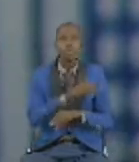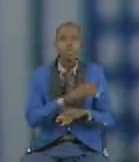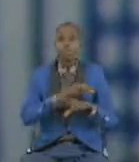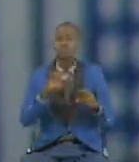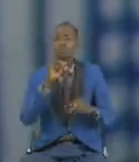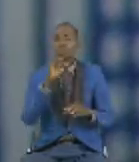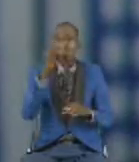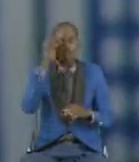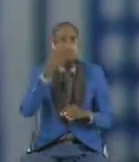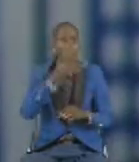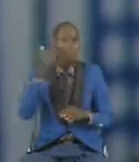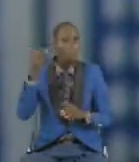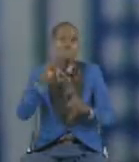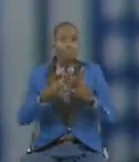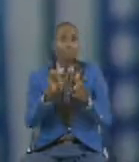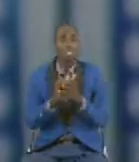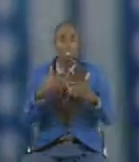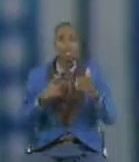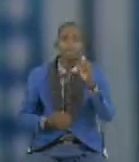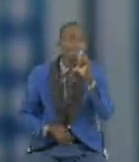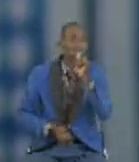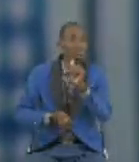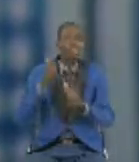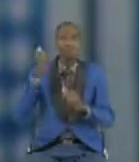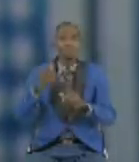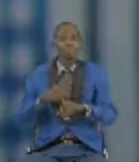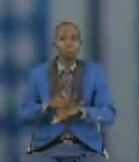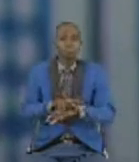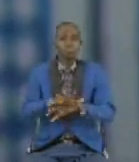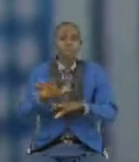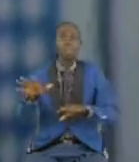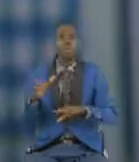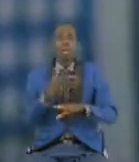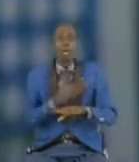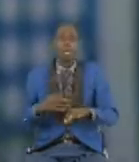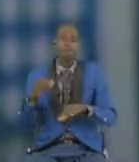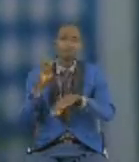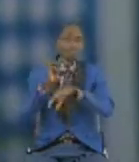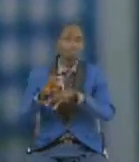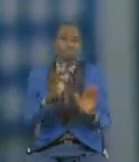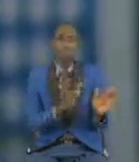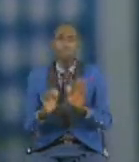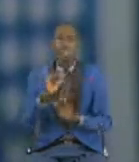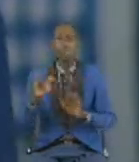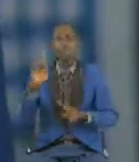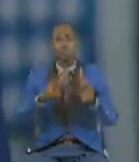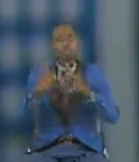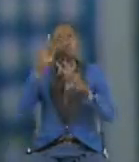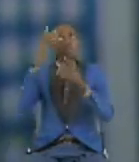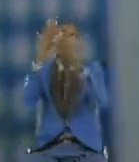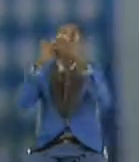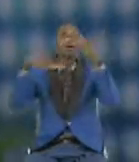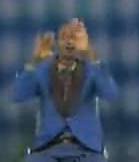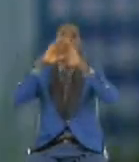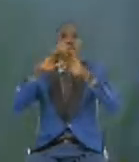c'est ceux qui ont un plus grand impact, un grand ministre, qui prépare les gens pour le ciel, qui prépare les